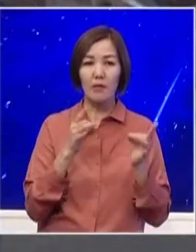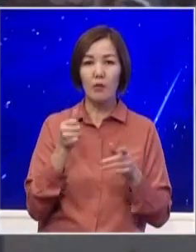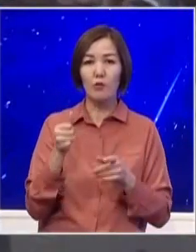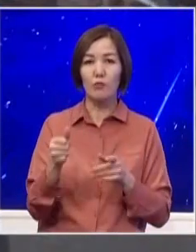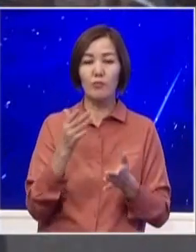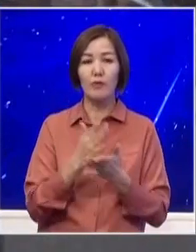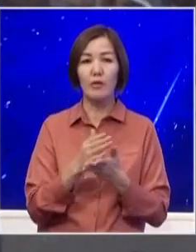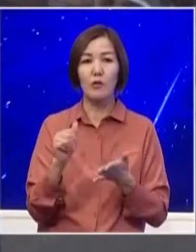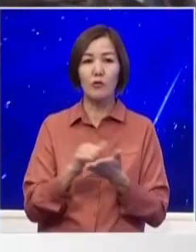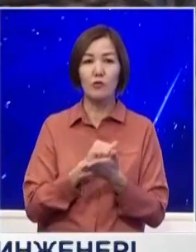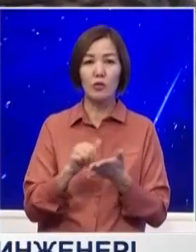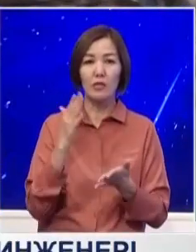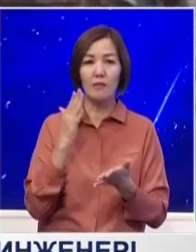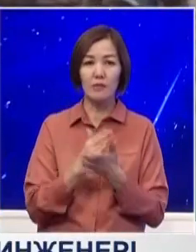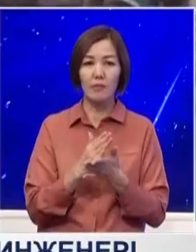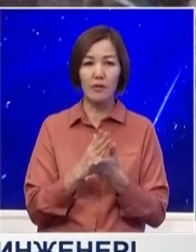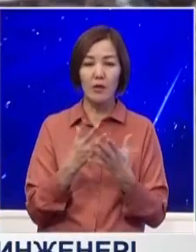құжаттарымыз,